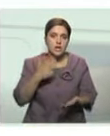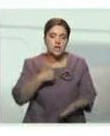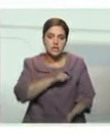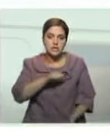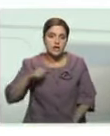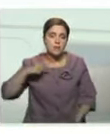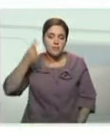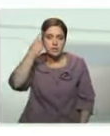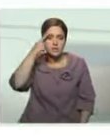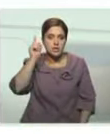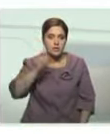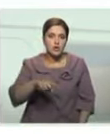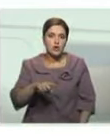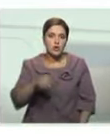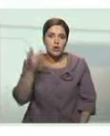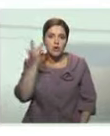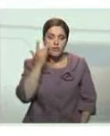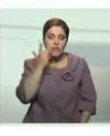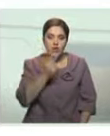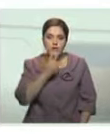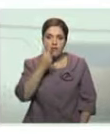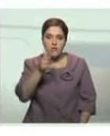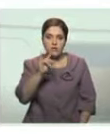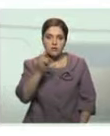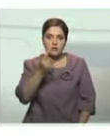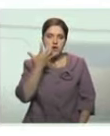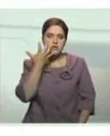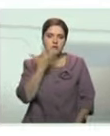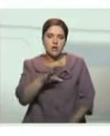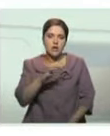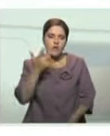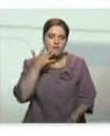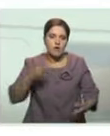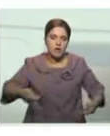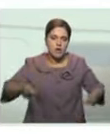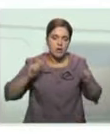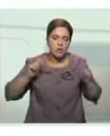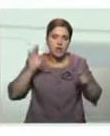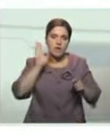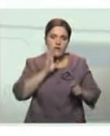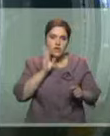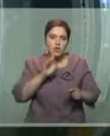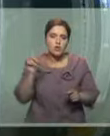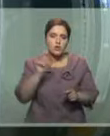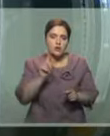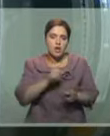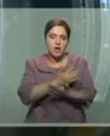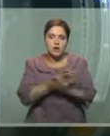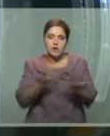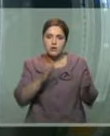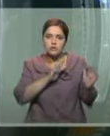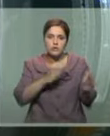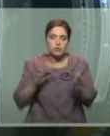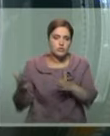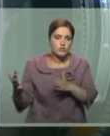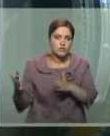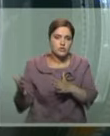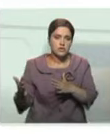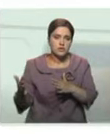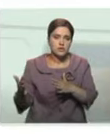знаю, это как здрасте, когда выходит ребенка, ошпарили кипятком, чайник опрокинули, сурпу опрокинули. Их много. Мне